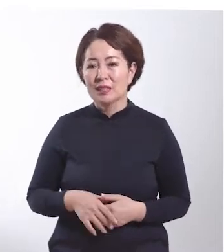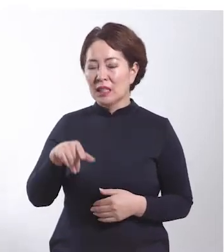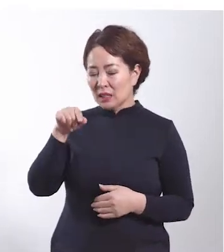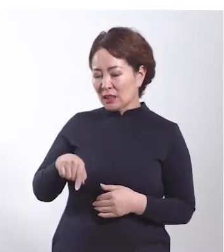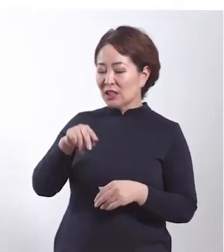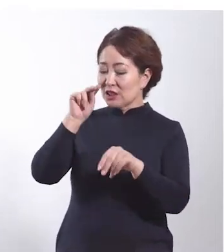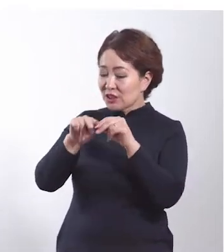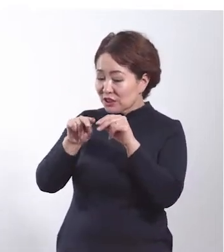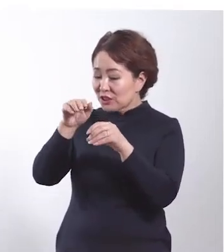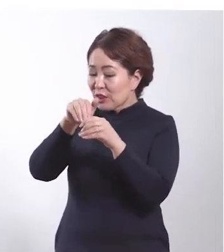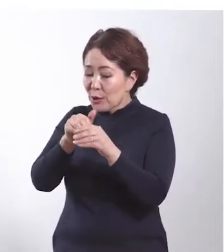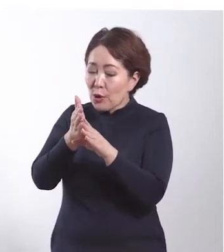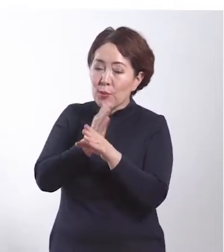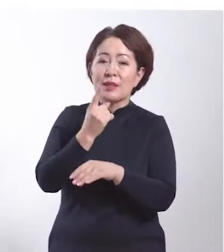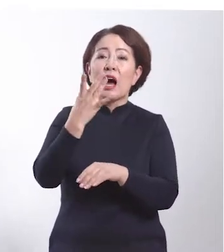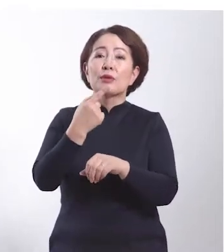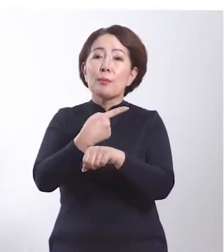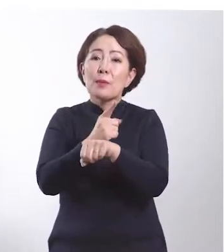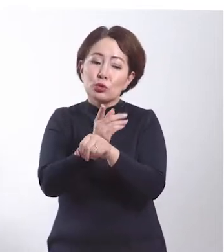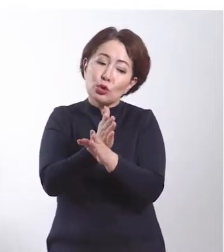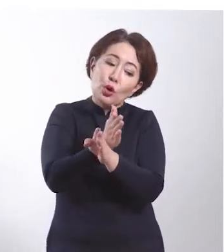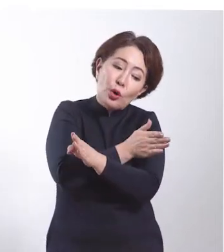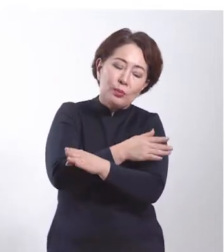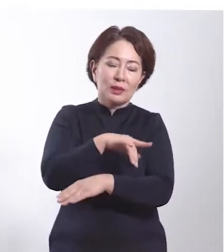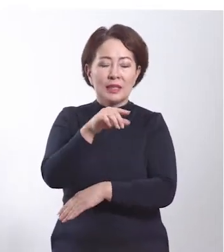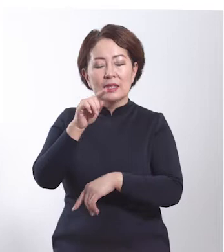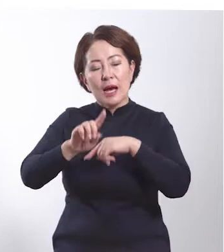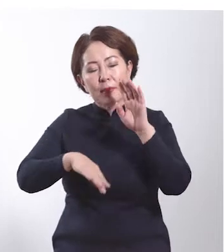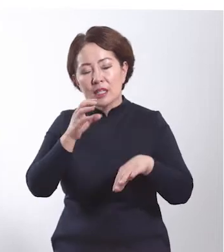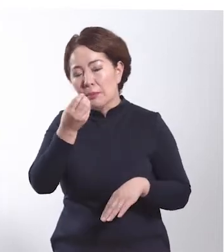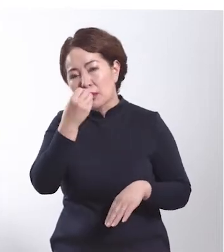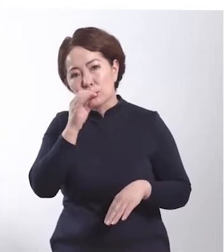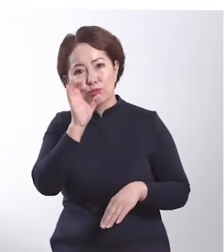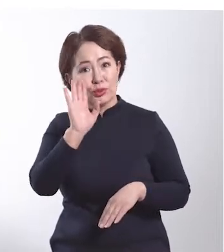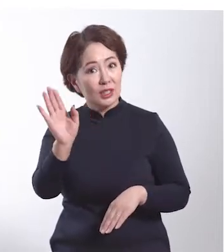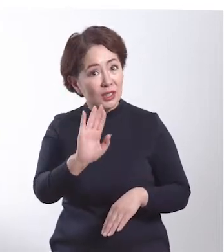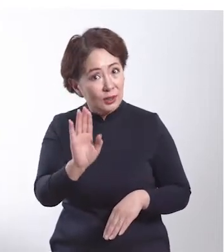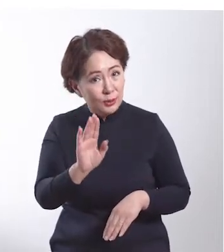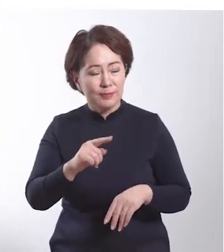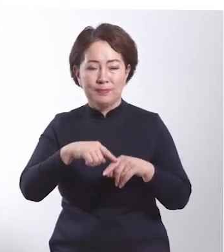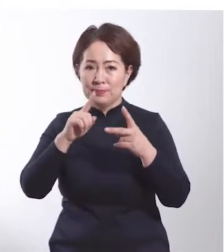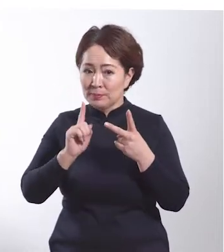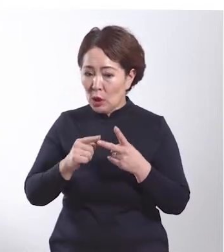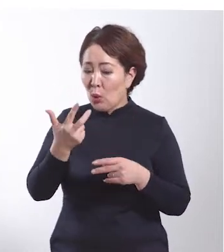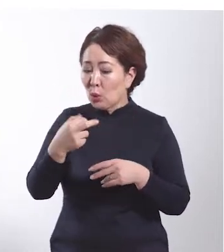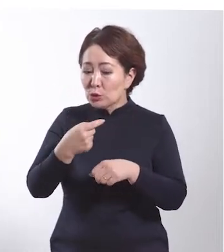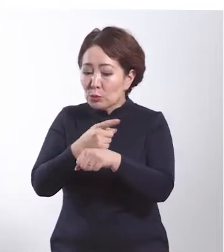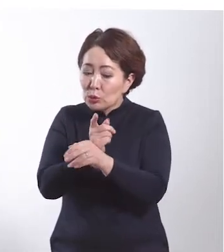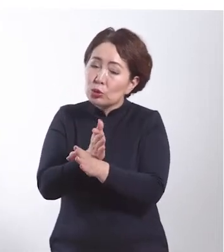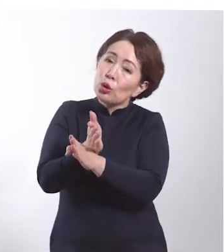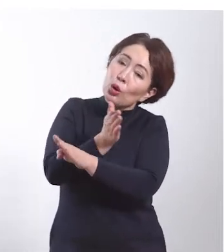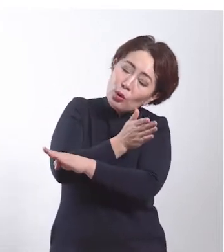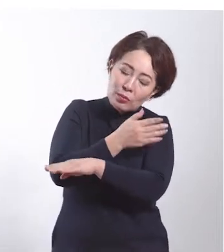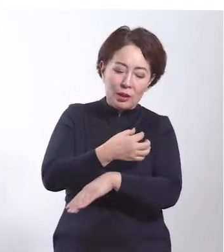байдаг. Шинжилгээ хийхээс хамгийн багадаа 15 минутын өмнөөс ямар нэгэн зүйл идэж уухгүй байх шаардлагатай